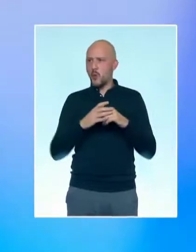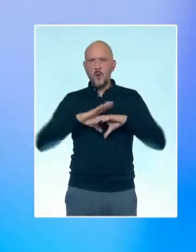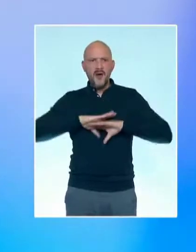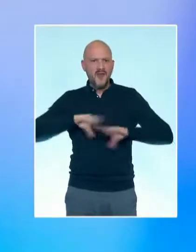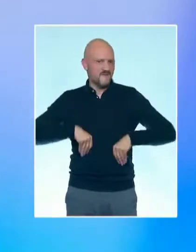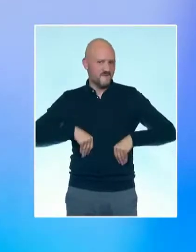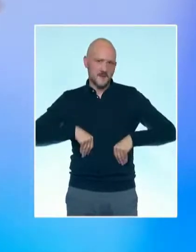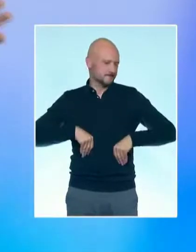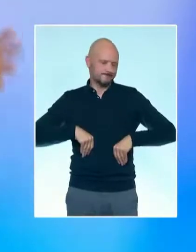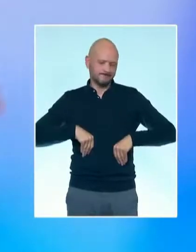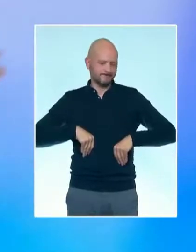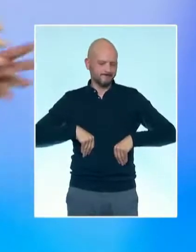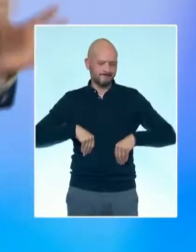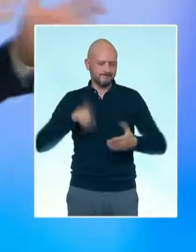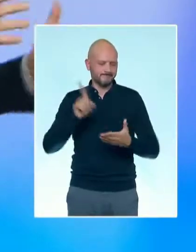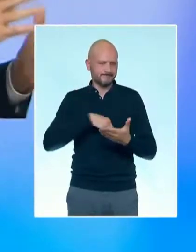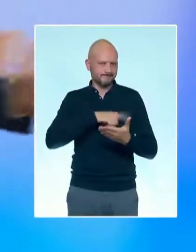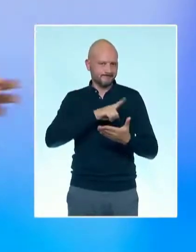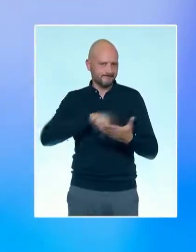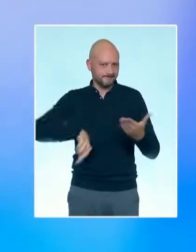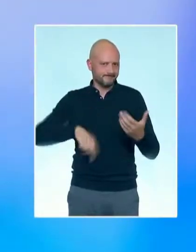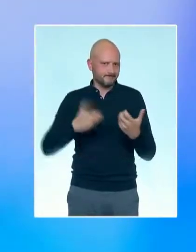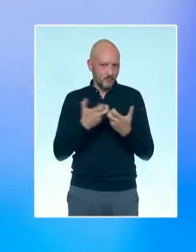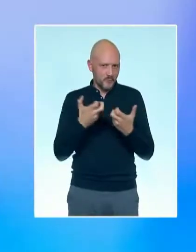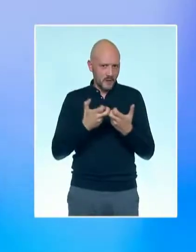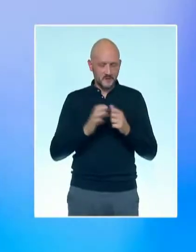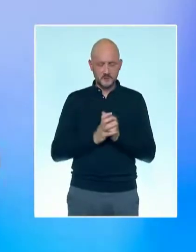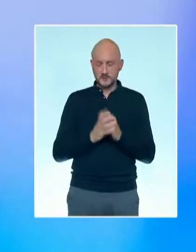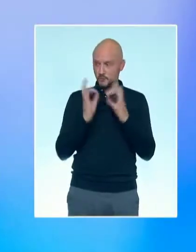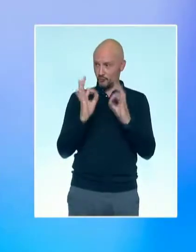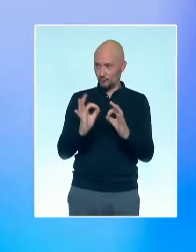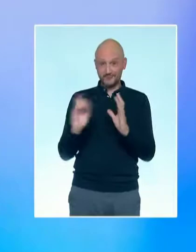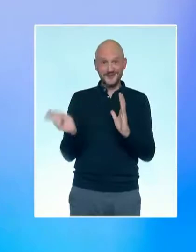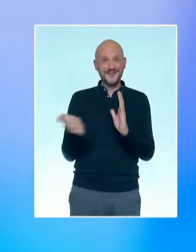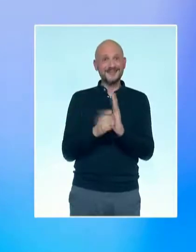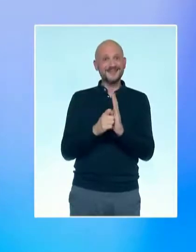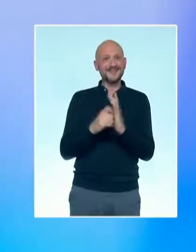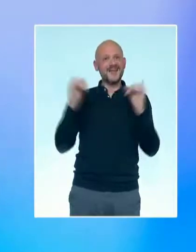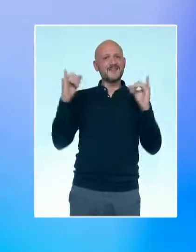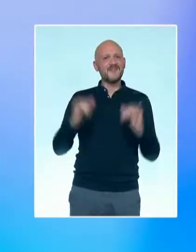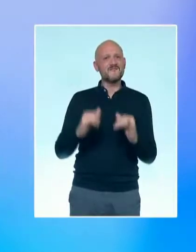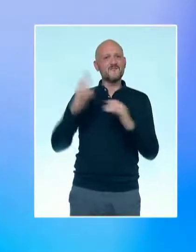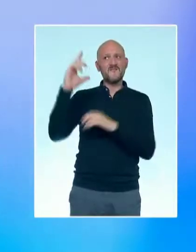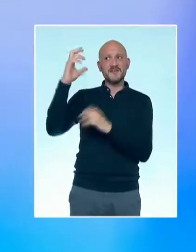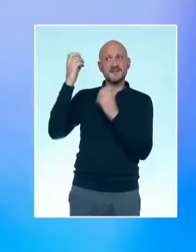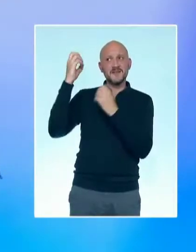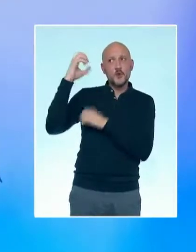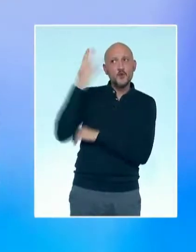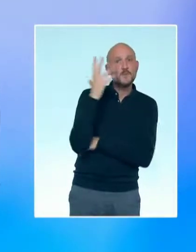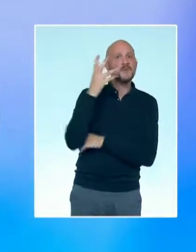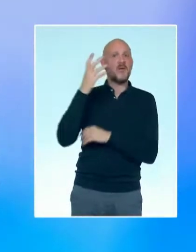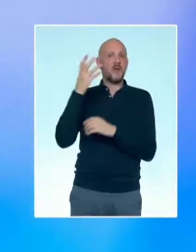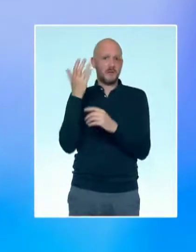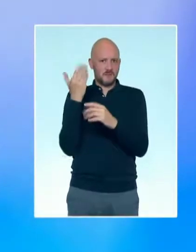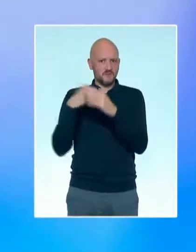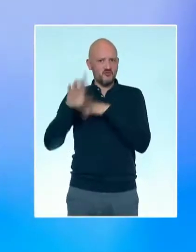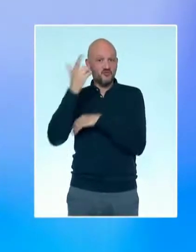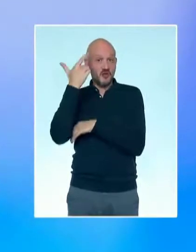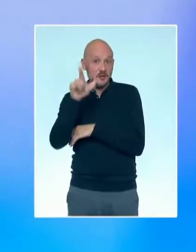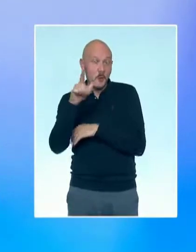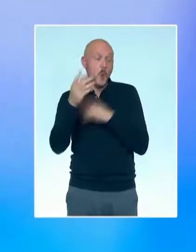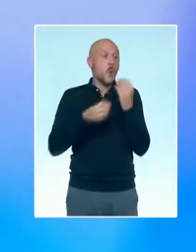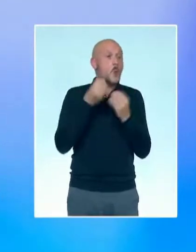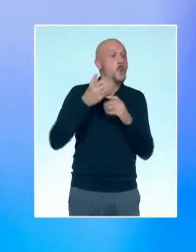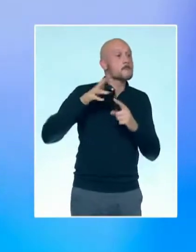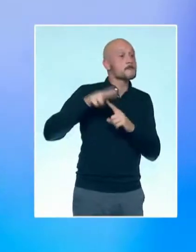mec. Il n'y connaît rien. Même chose, la fête des Lumières. Mais ça passe. Posée, donc, ou les marchés de Noël, il y en a beaucoup. Je vais vous mettre une vidéo après qui est vachement bien. Ce que vous avez demandé